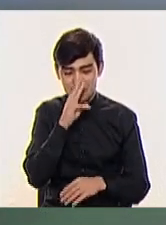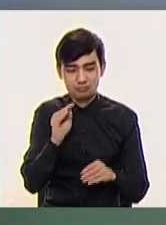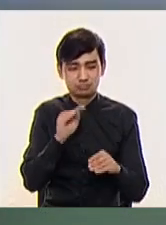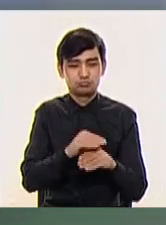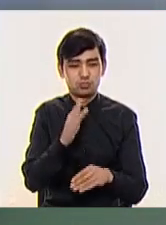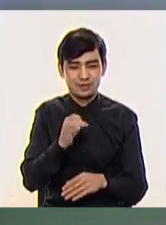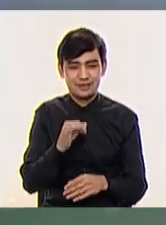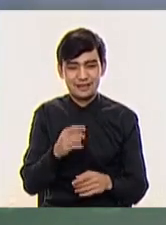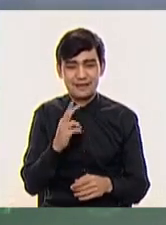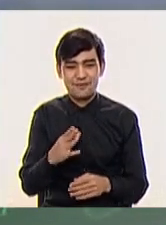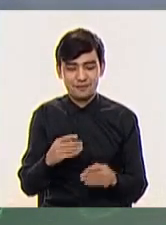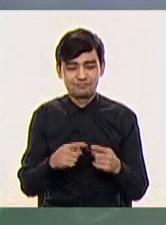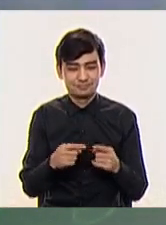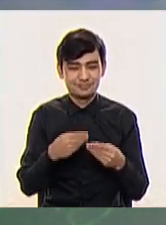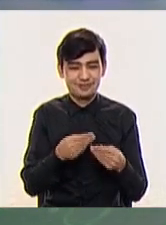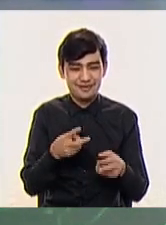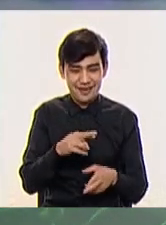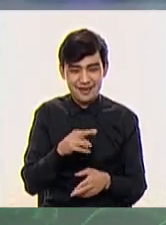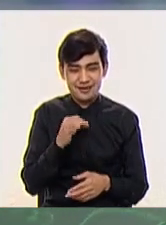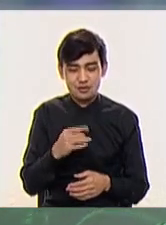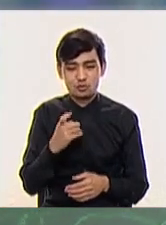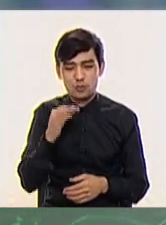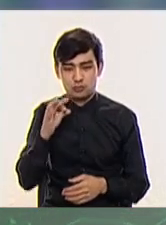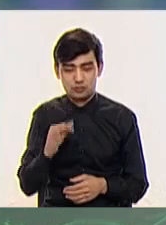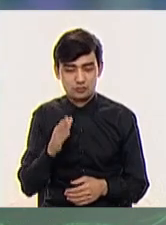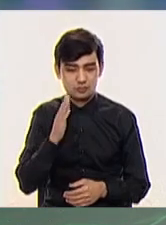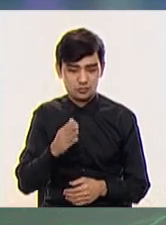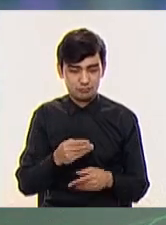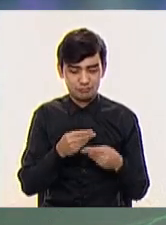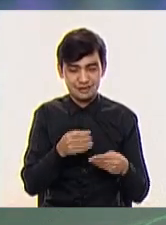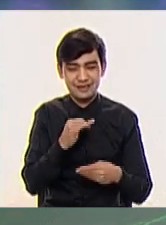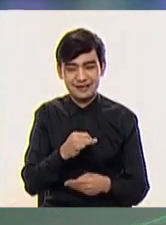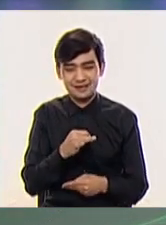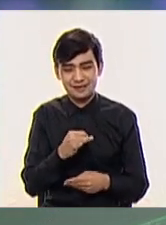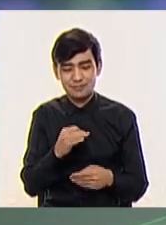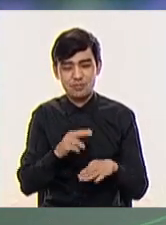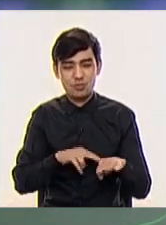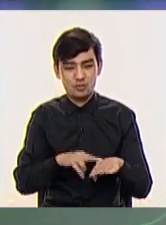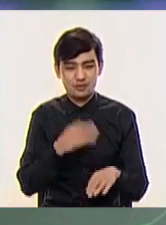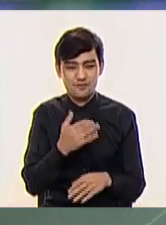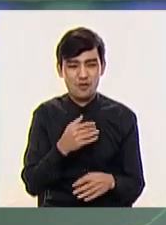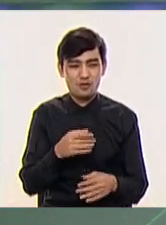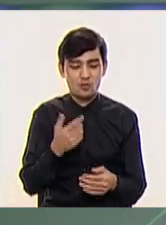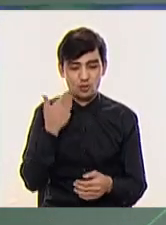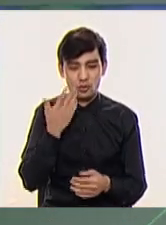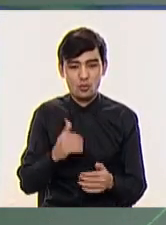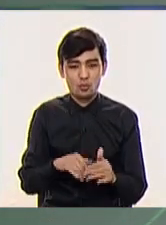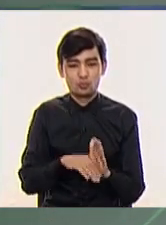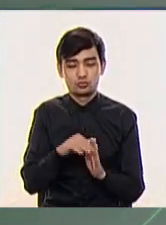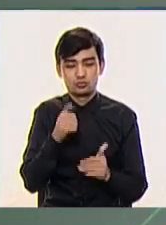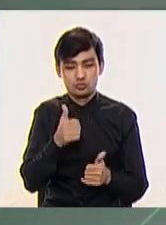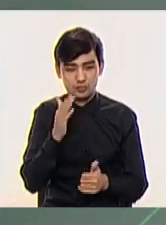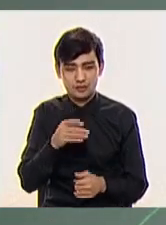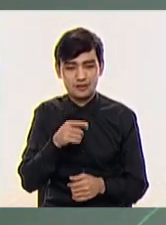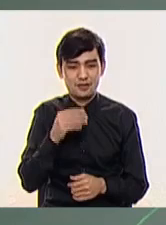көбейтіп, пәтер жалдауға берілетін өтемақыны да 100%-ға жеткізбек. Ал сарапшылар полицейлердің жағдайы жақсарған сайын, олардың